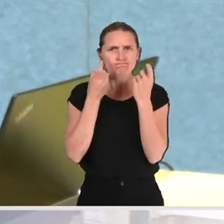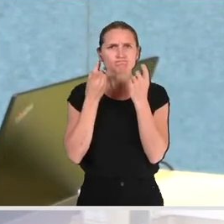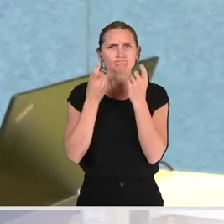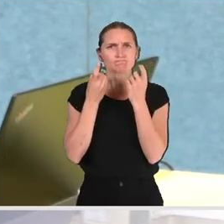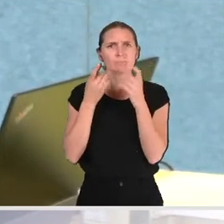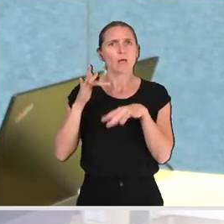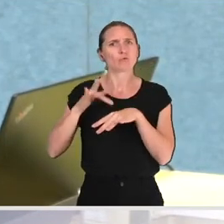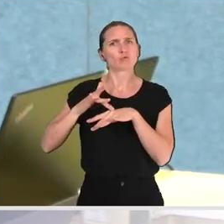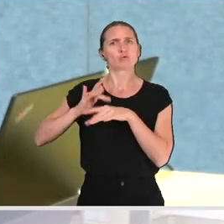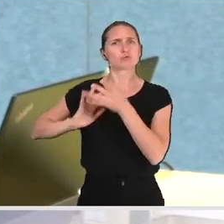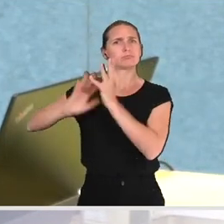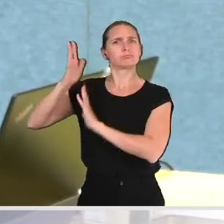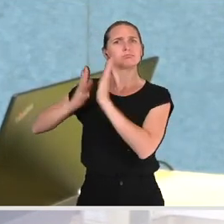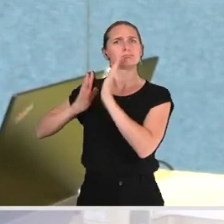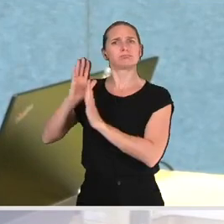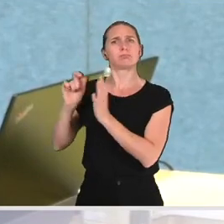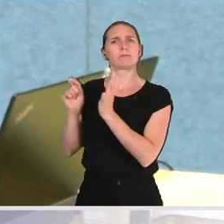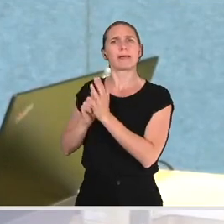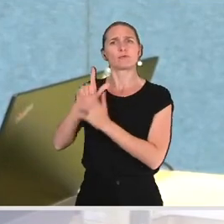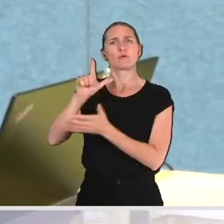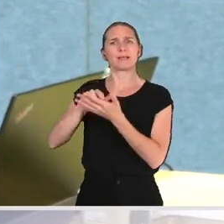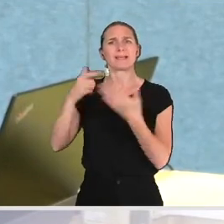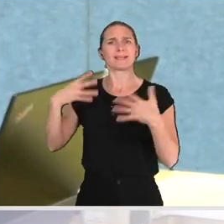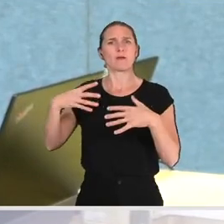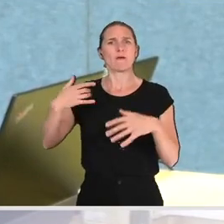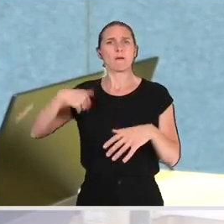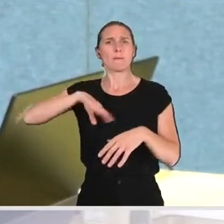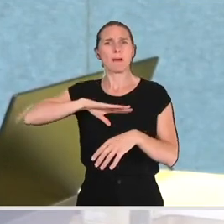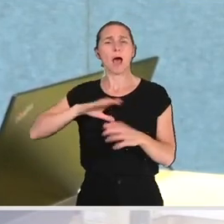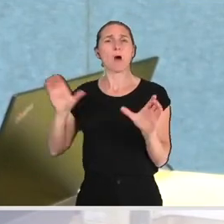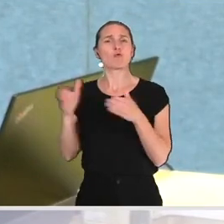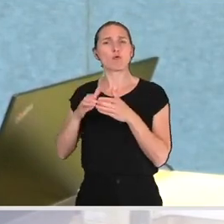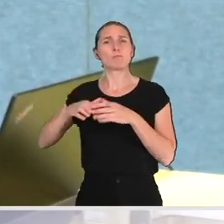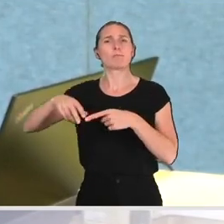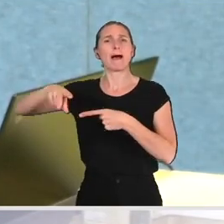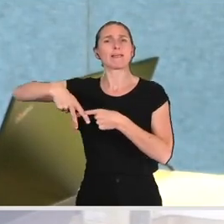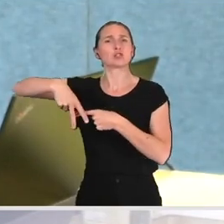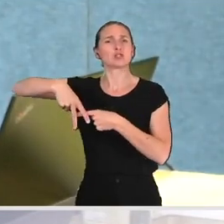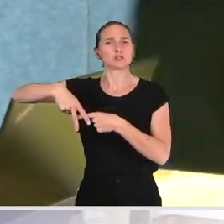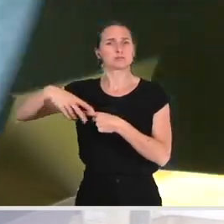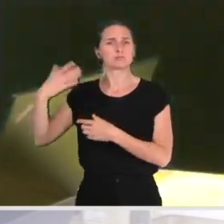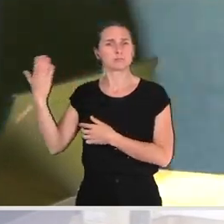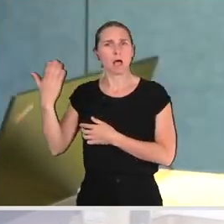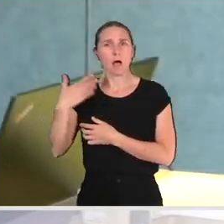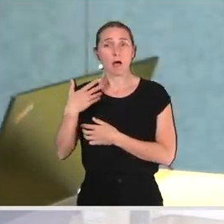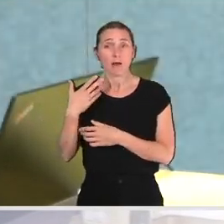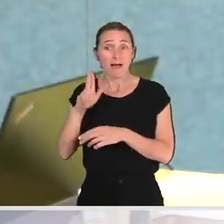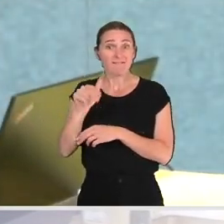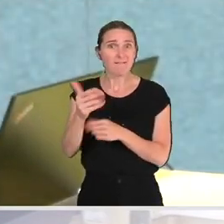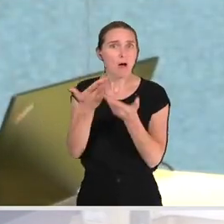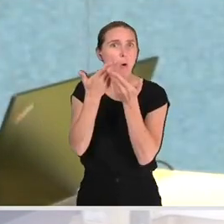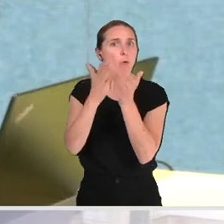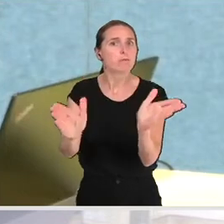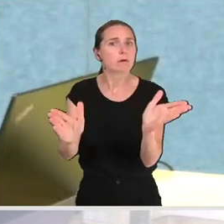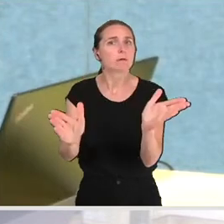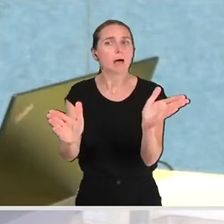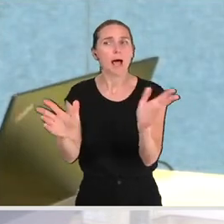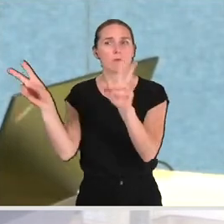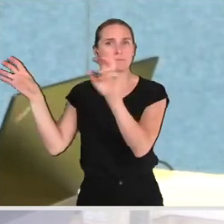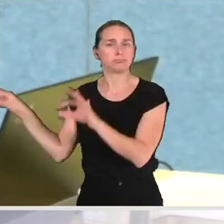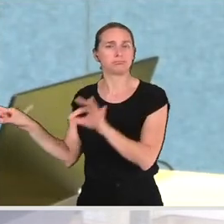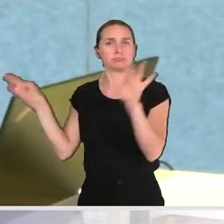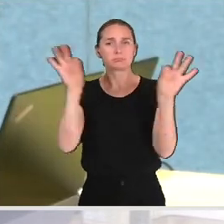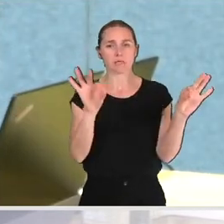2019. Je cite: cette réouverture prochaine est l'occasion de s'interroger. Un nouvel